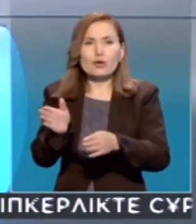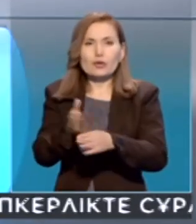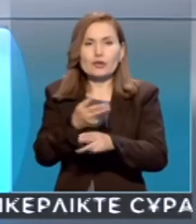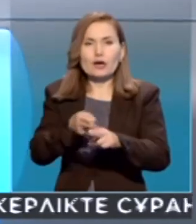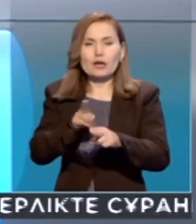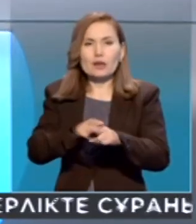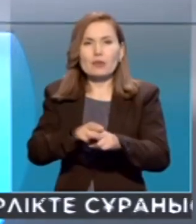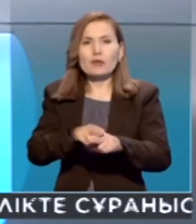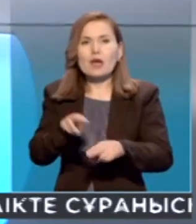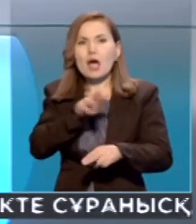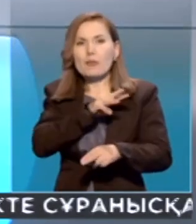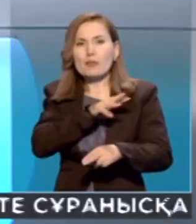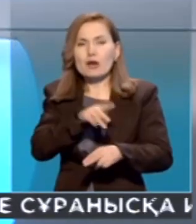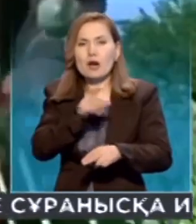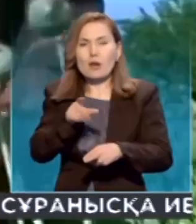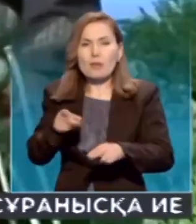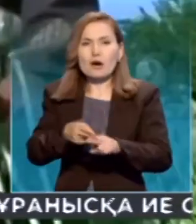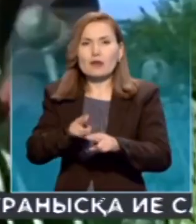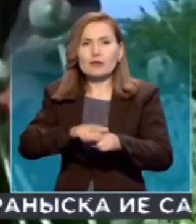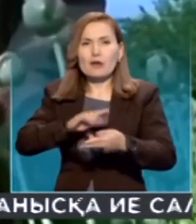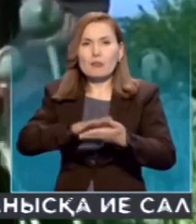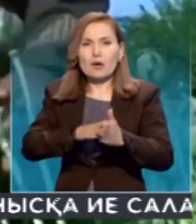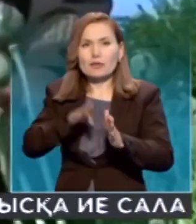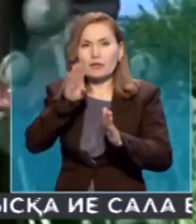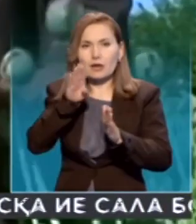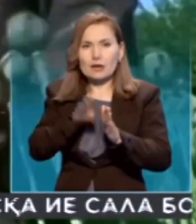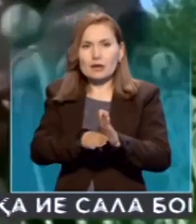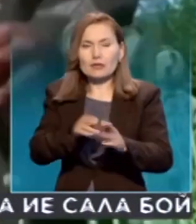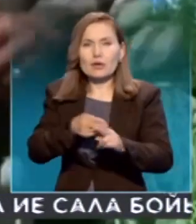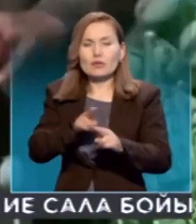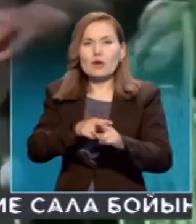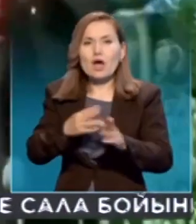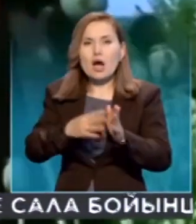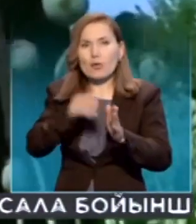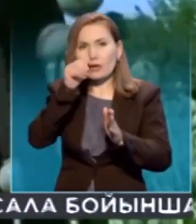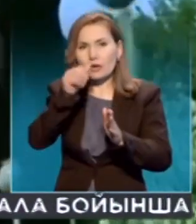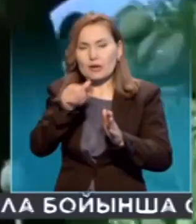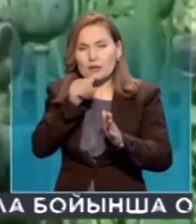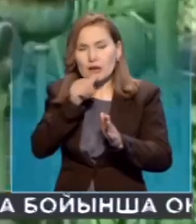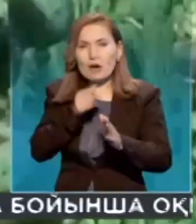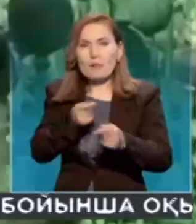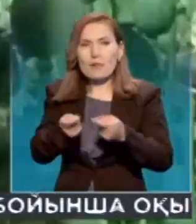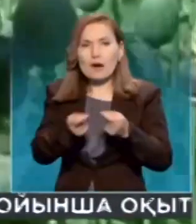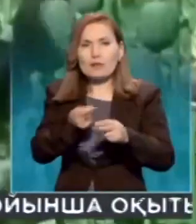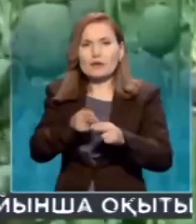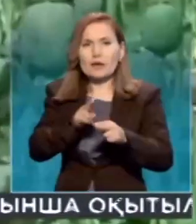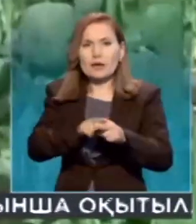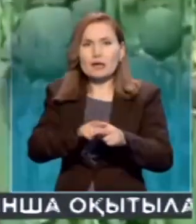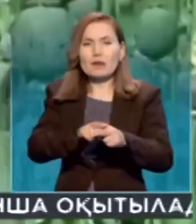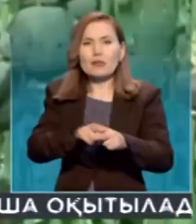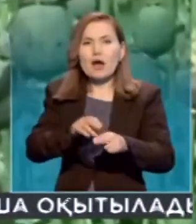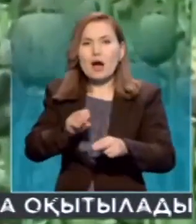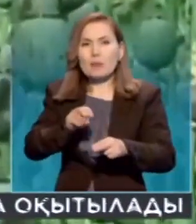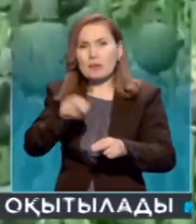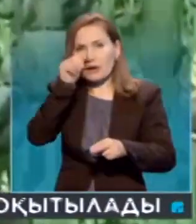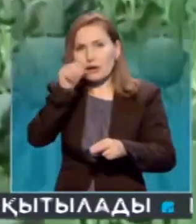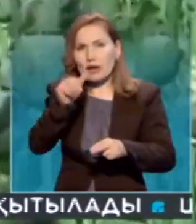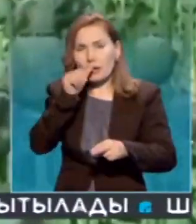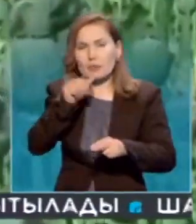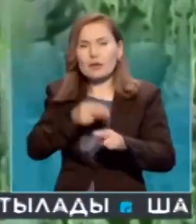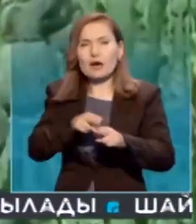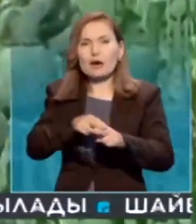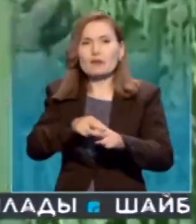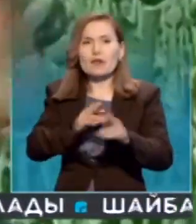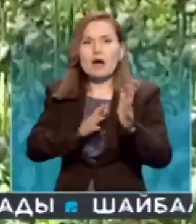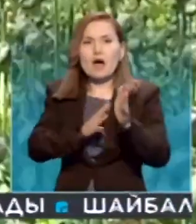бара жатқанда миллиондаған адамның жағдайы тіпті қиындайды деп шағымданып отыр. 9 ай бұрын басшылыққа келген талиптер сәуірде ел аумағында